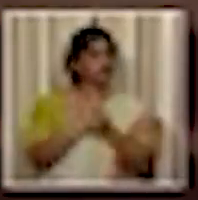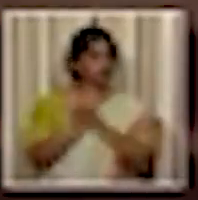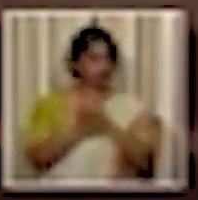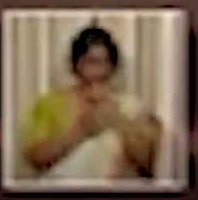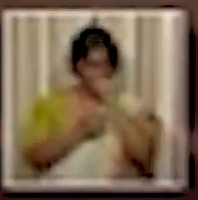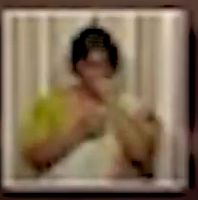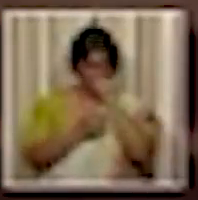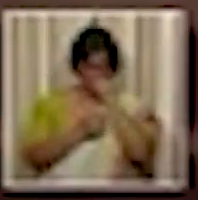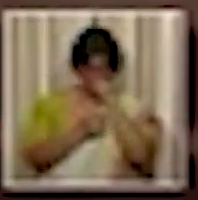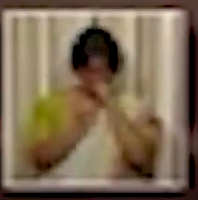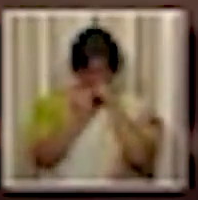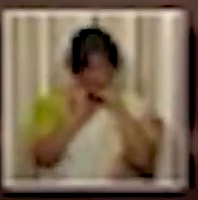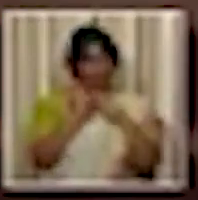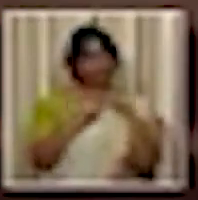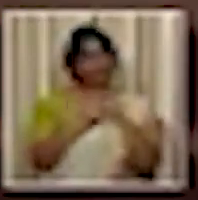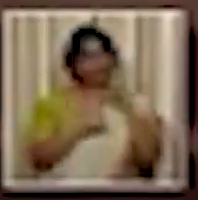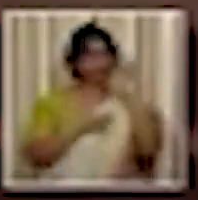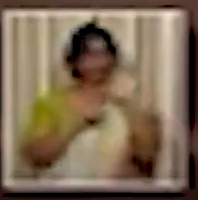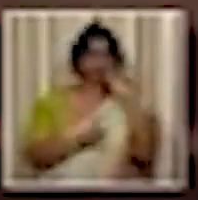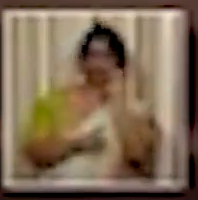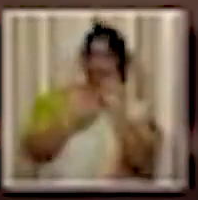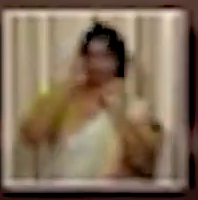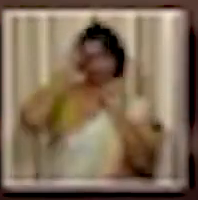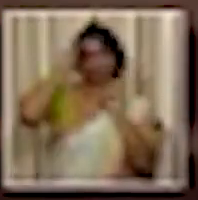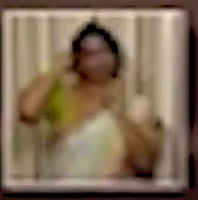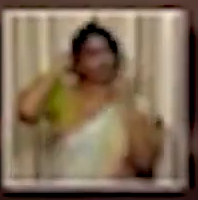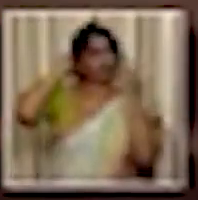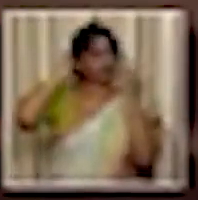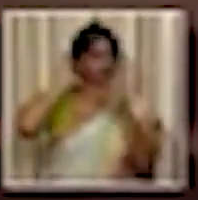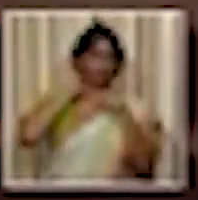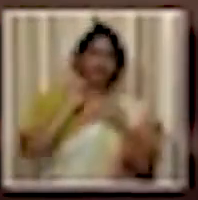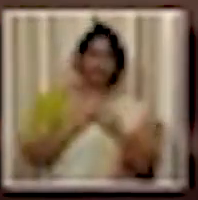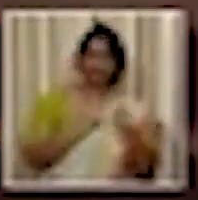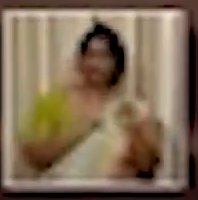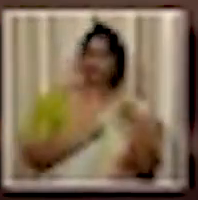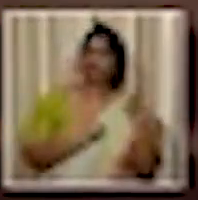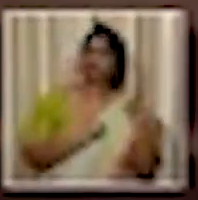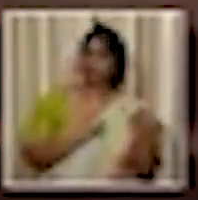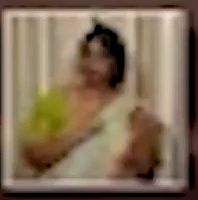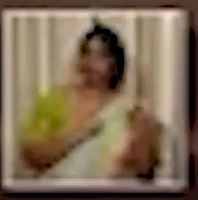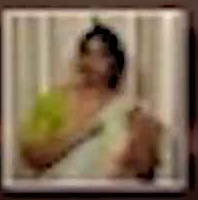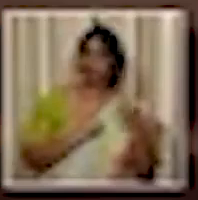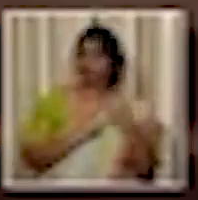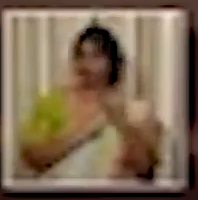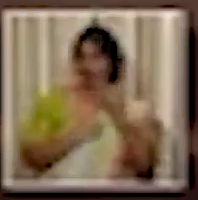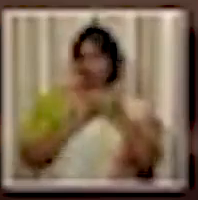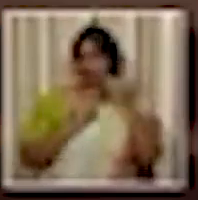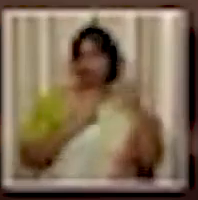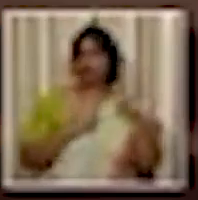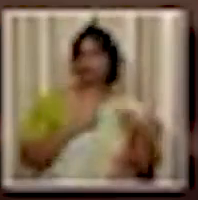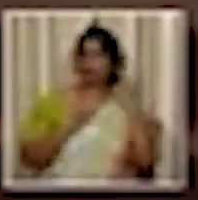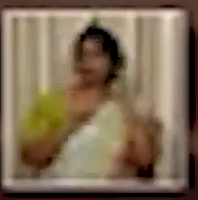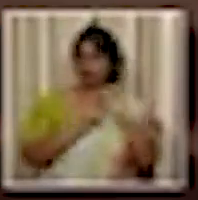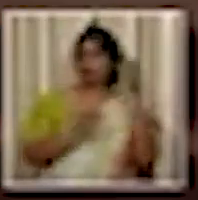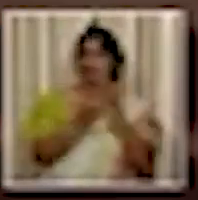ඒක UDA එකේ නිලධාරීන් 5 දෙනෙක්ගේ අධීක්ෂණය යටතේ කටයුත්ත සිද්ධ වෙමින් පවතිනවා. ඒකට මට පුළුවන් ඉදිරි කාලයේදී මේ